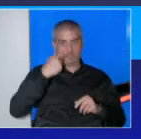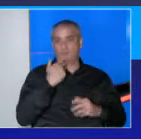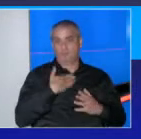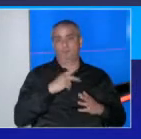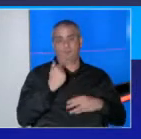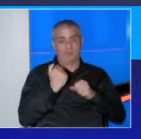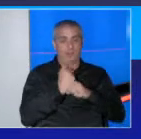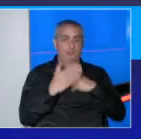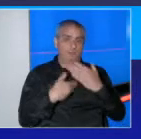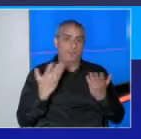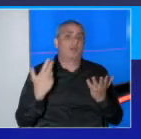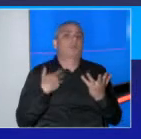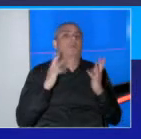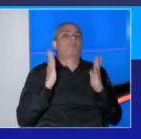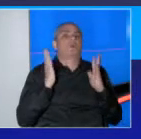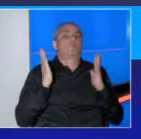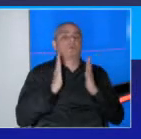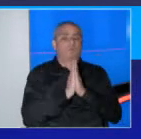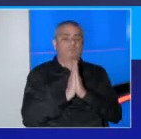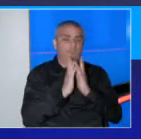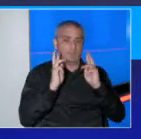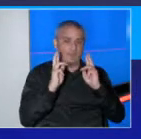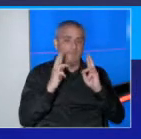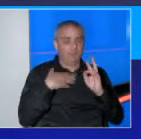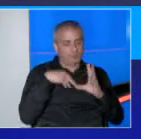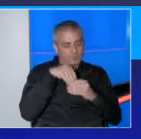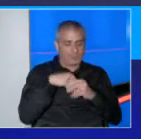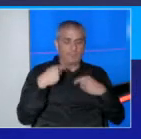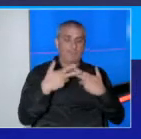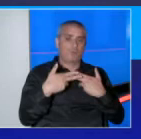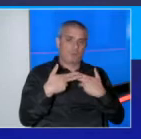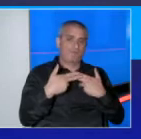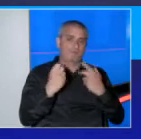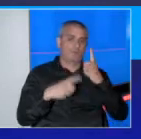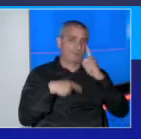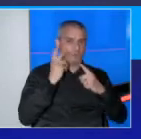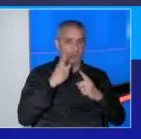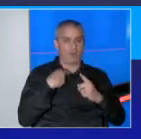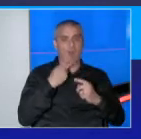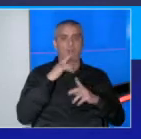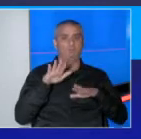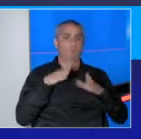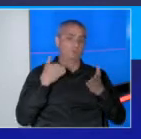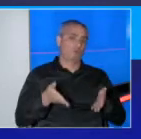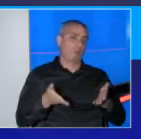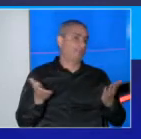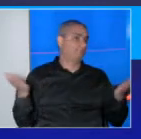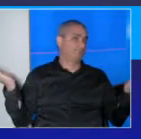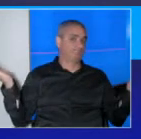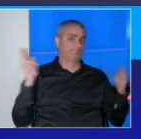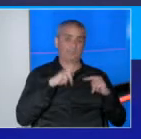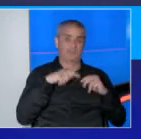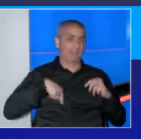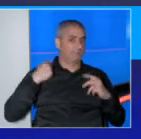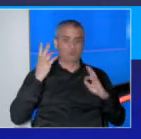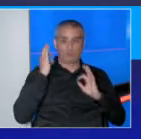בדרך למהלך. אני מאוד מאוד מאוד מקווה שאנחנו נהיה שם בימים הקרובים, ושבשבוע הבא נוכל להשביע ממשלה בארץ, אחרי הרבה